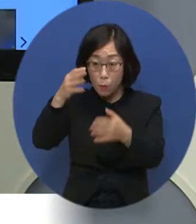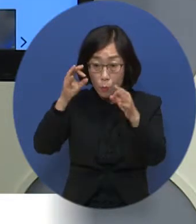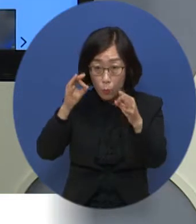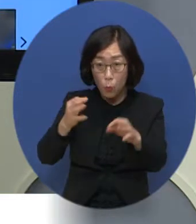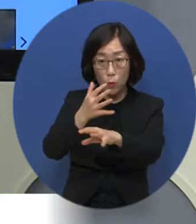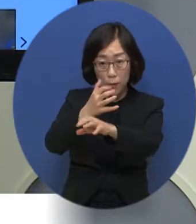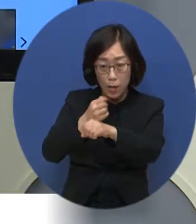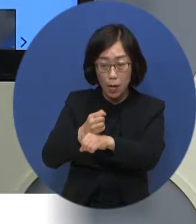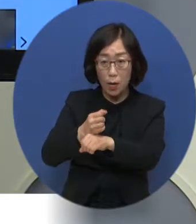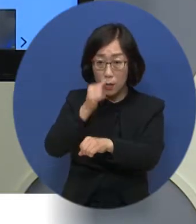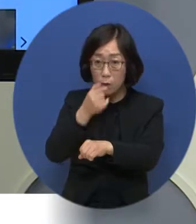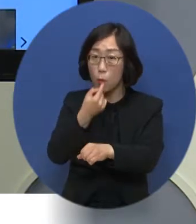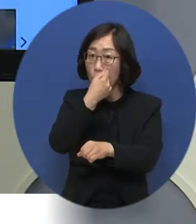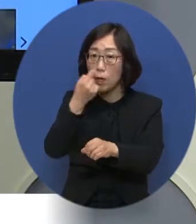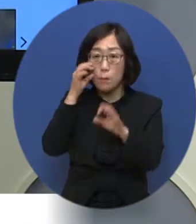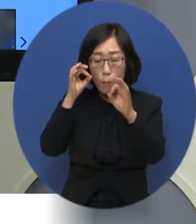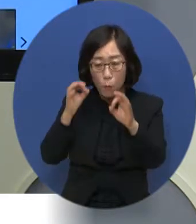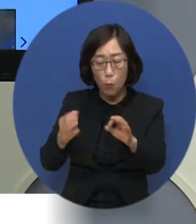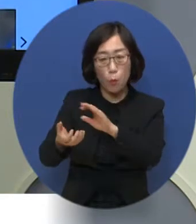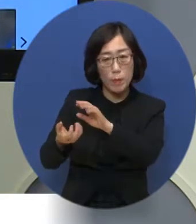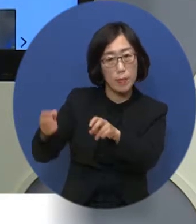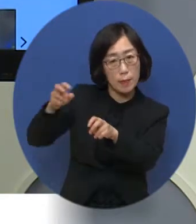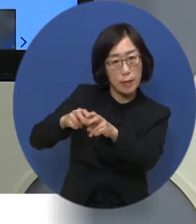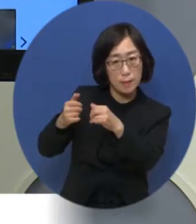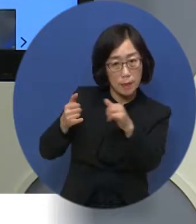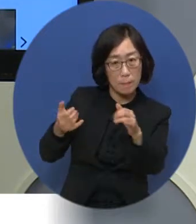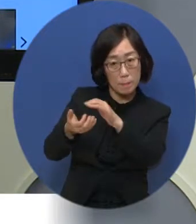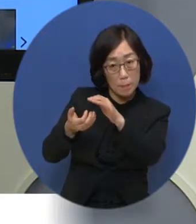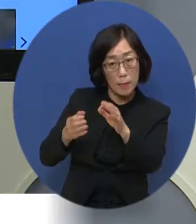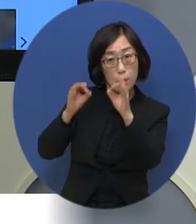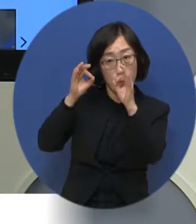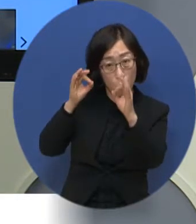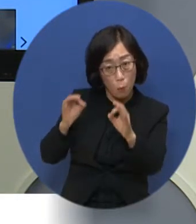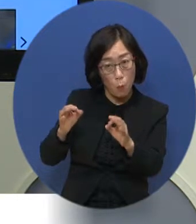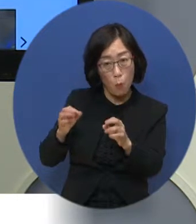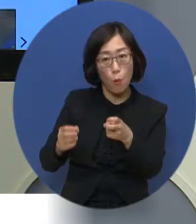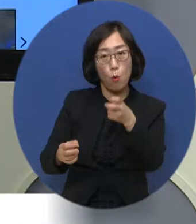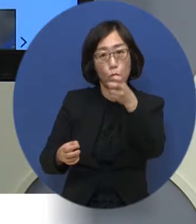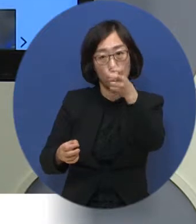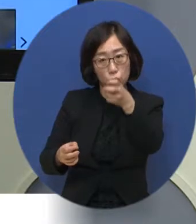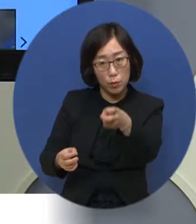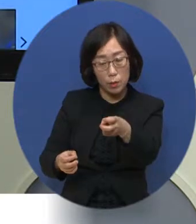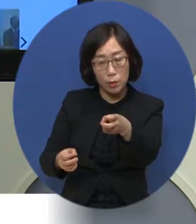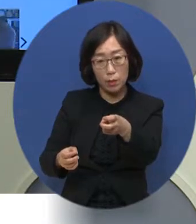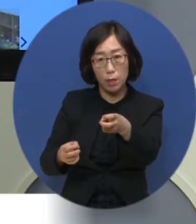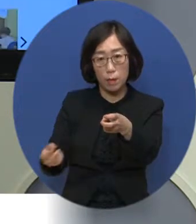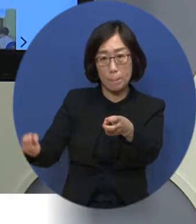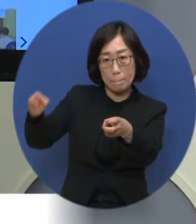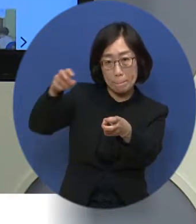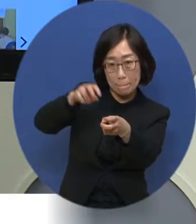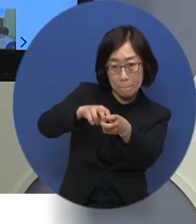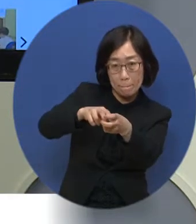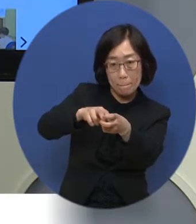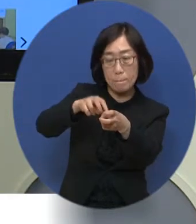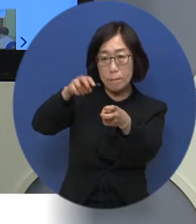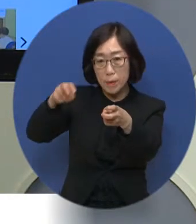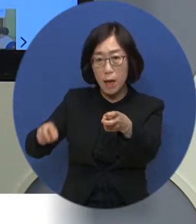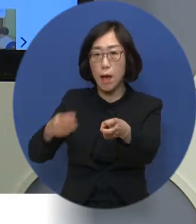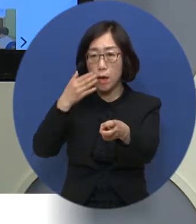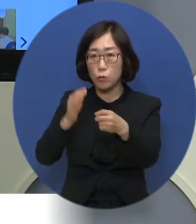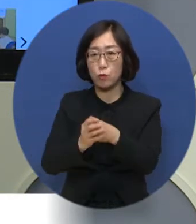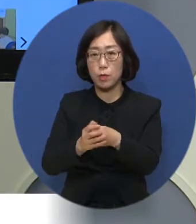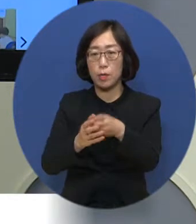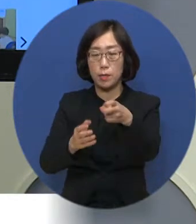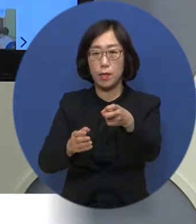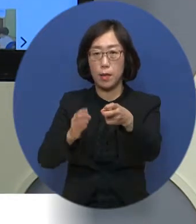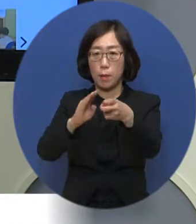사전에 정류소 탑승자를 확인한 게 정류소 진입 시에는 교통약자 가 안전하게 승하차 할 수 있도록 차량